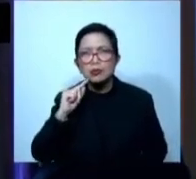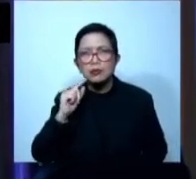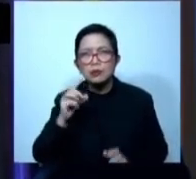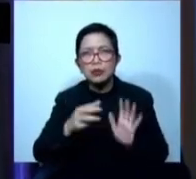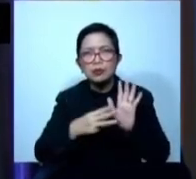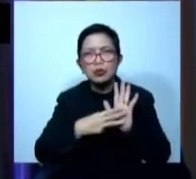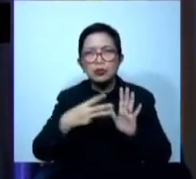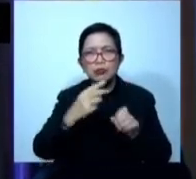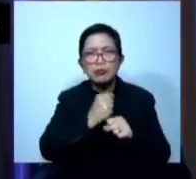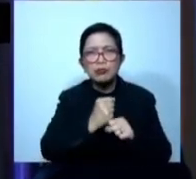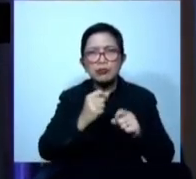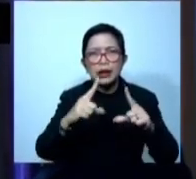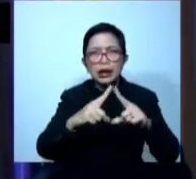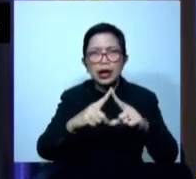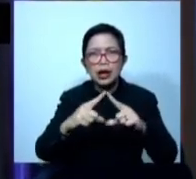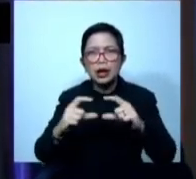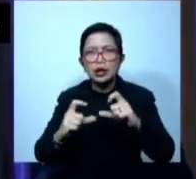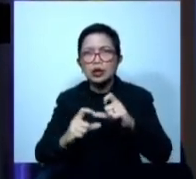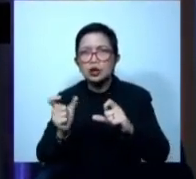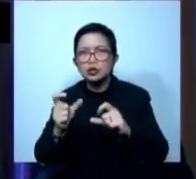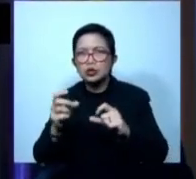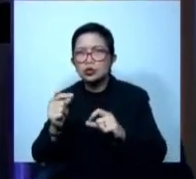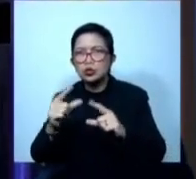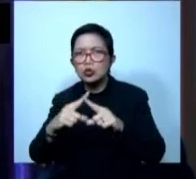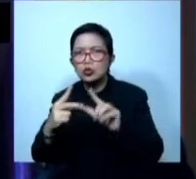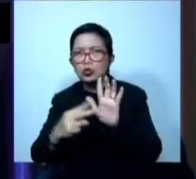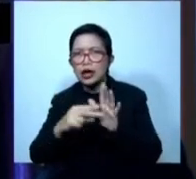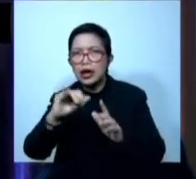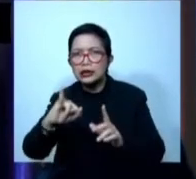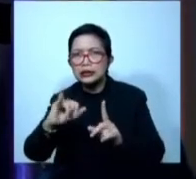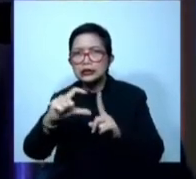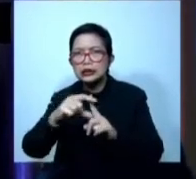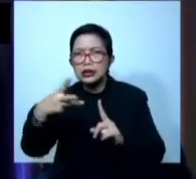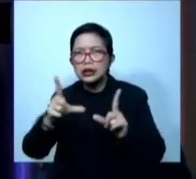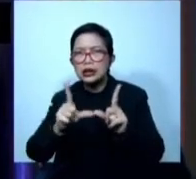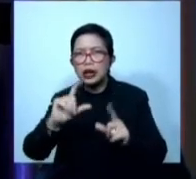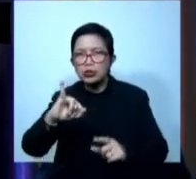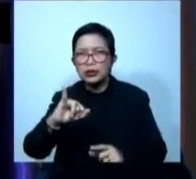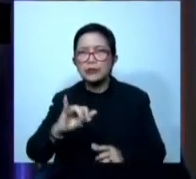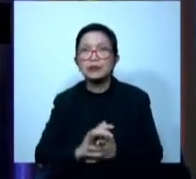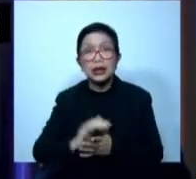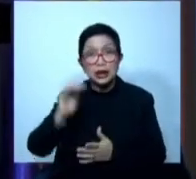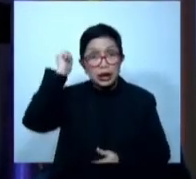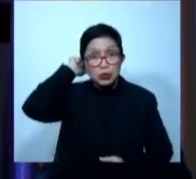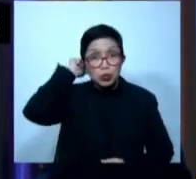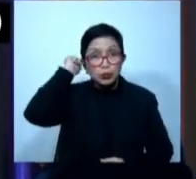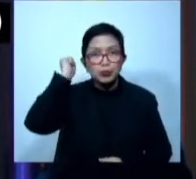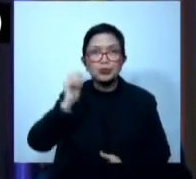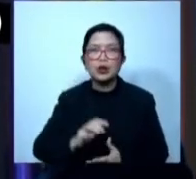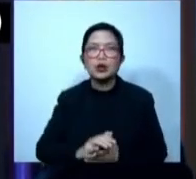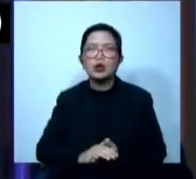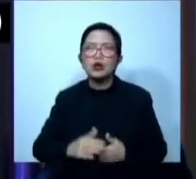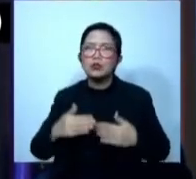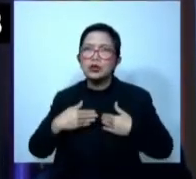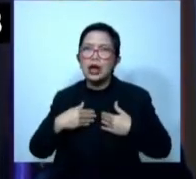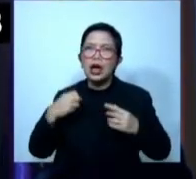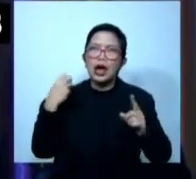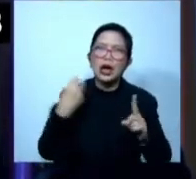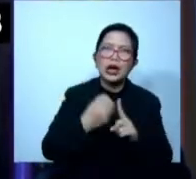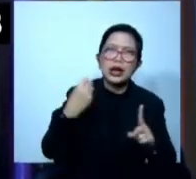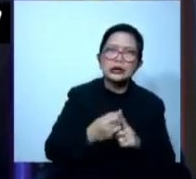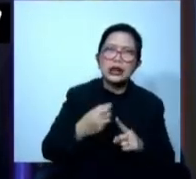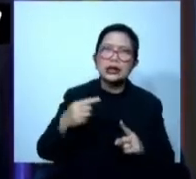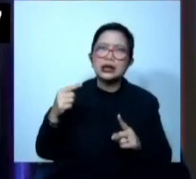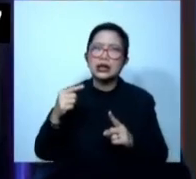Dewi, seorang ibu rumah tangga yang mengalami kekerasan rumah tangga, lapor pada negara,